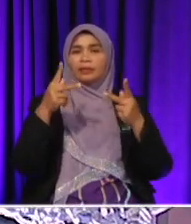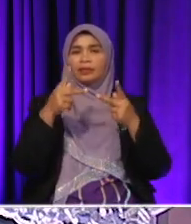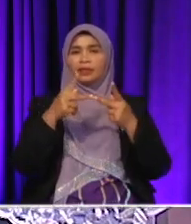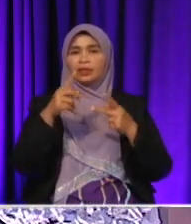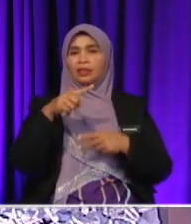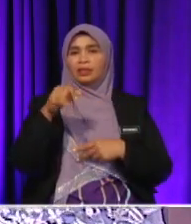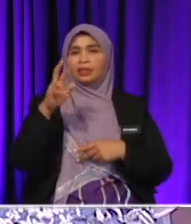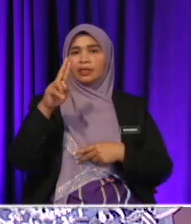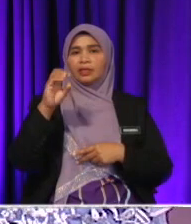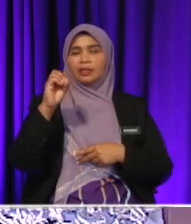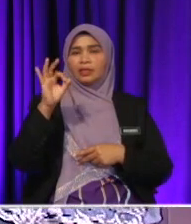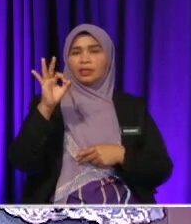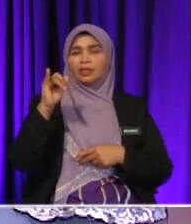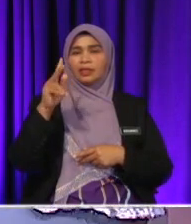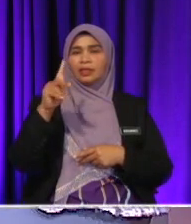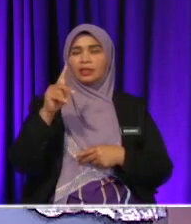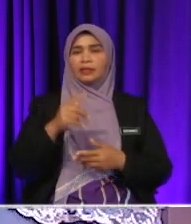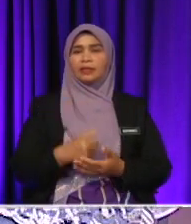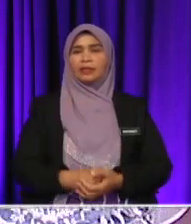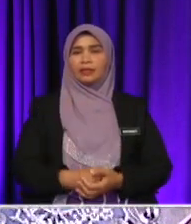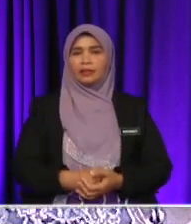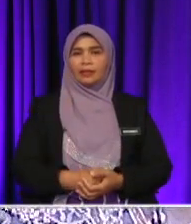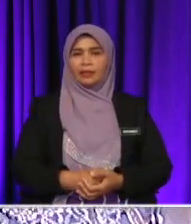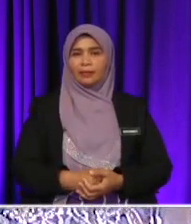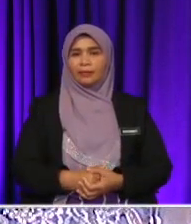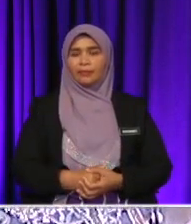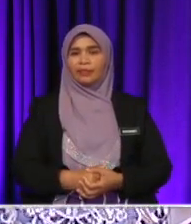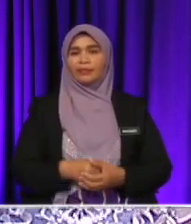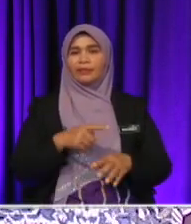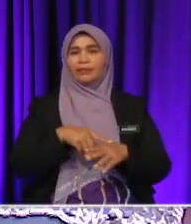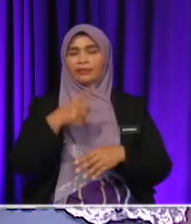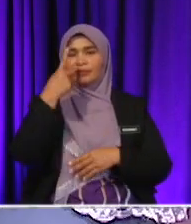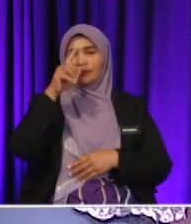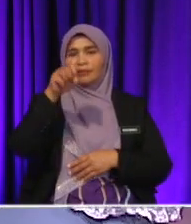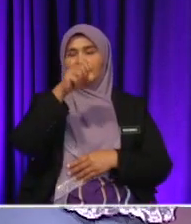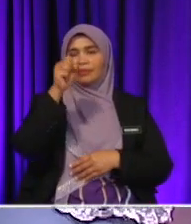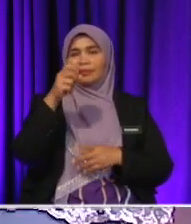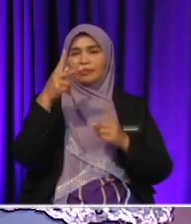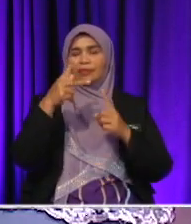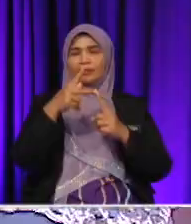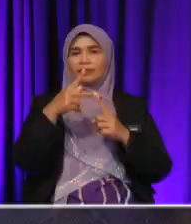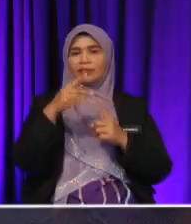zerofik sekarang juga masa untuk soal lain kepada